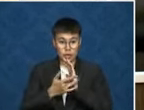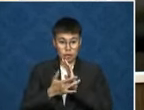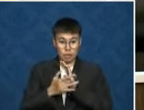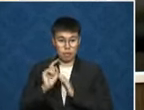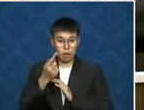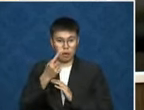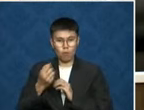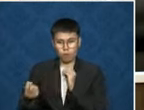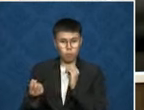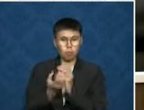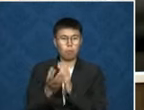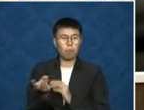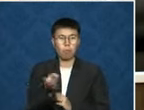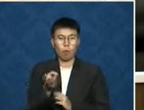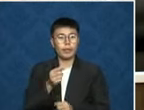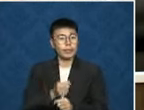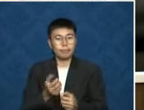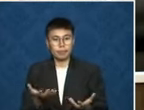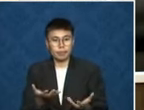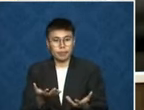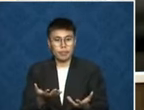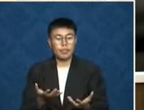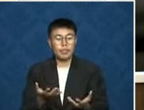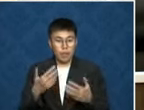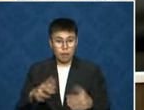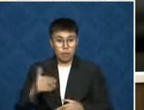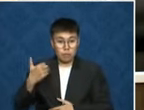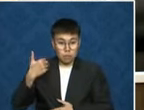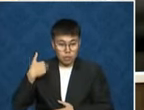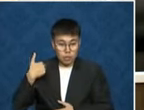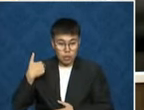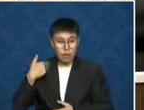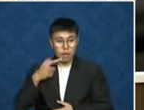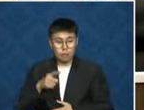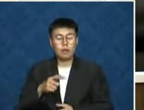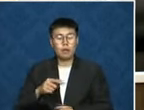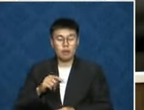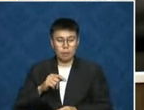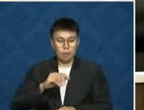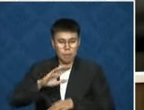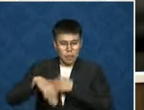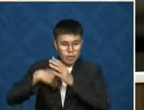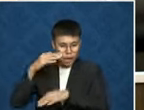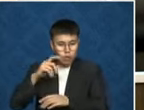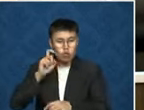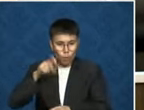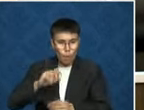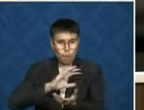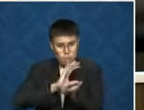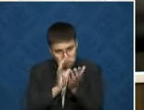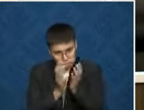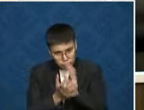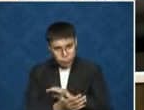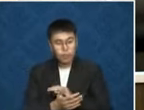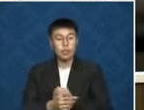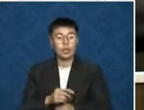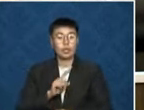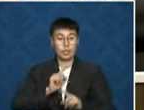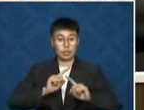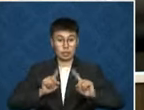ยมีผลกระทบน้อยที่สุดแน่นอนว่าเมื่อมีสิ่งเหล่านี้เกิดขึ้นเราต้องมีการเปลี่ยนแปลงแต่สิ่งเหล่านั้น